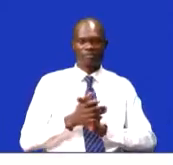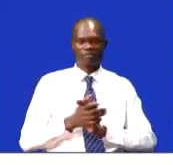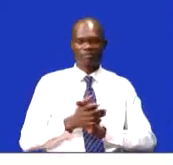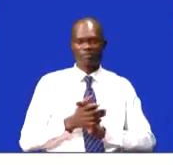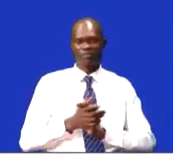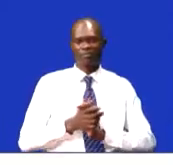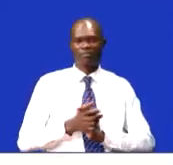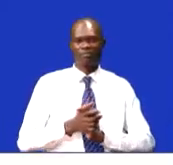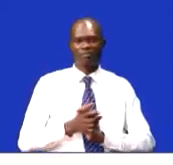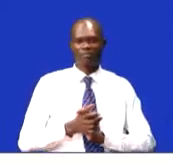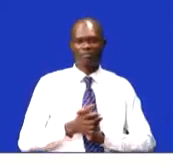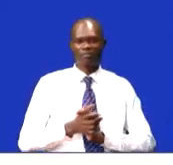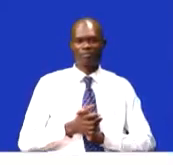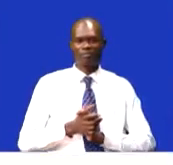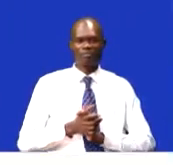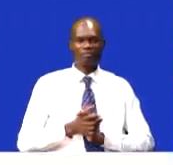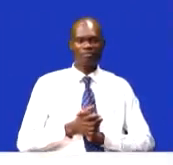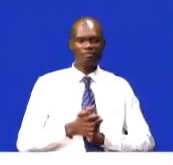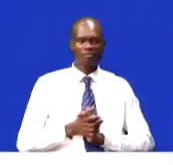de Guillermo Toth.